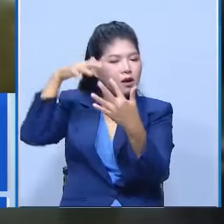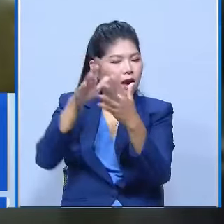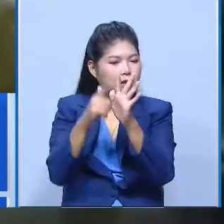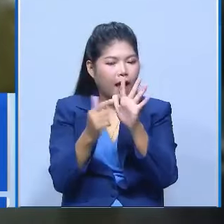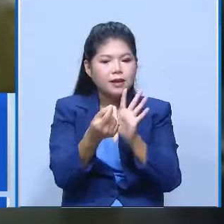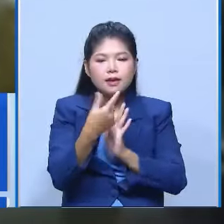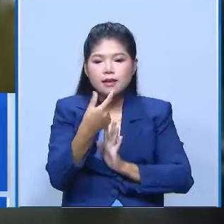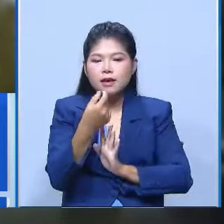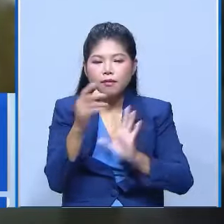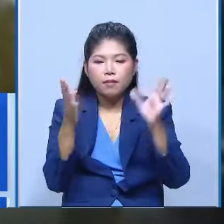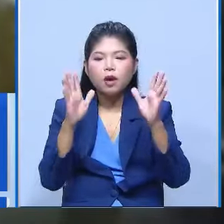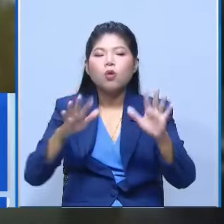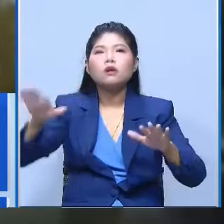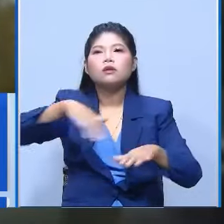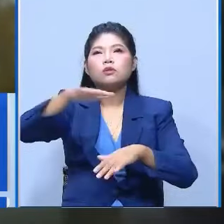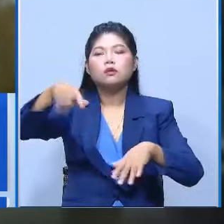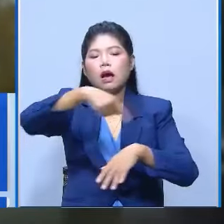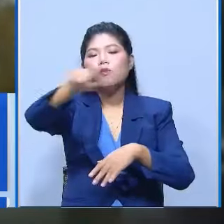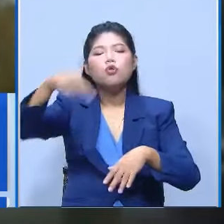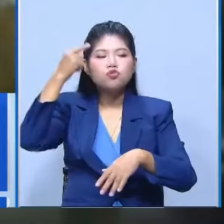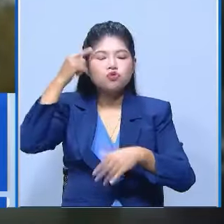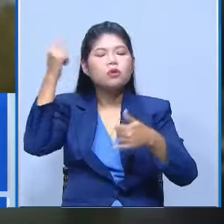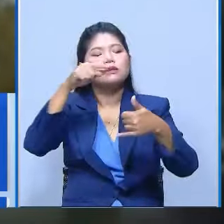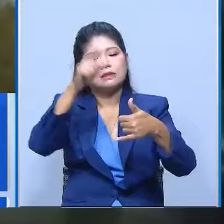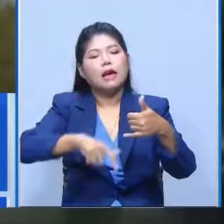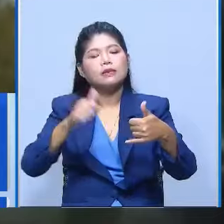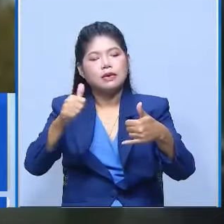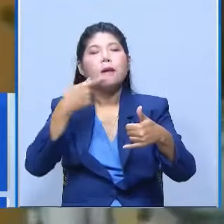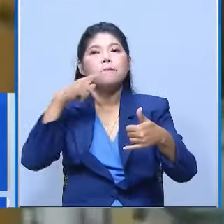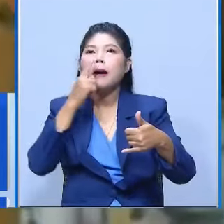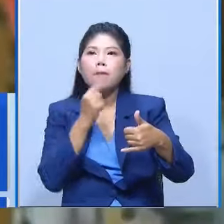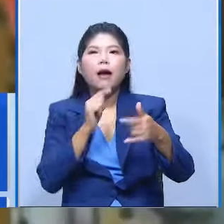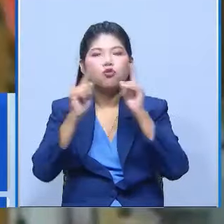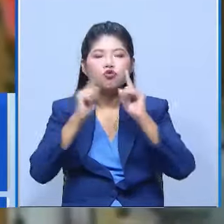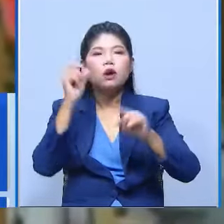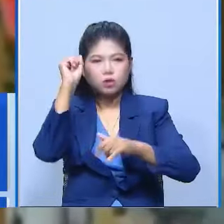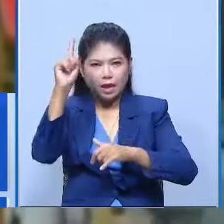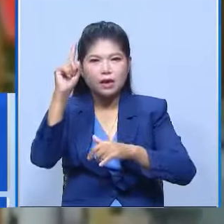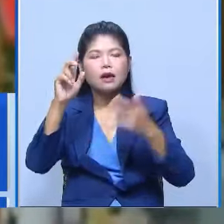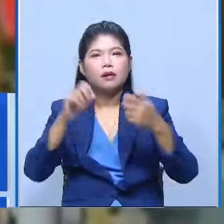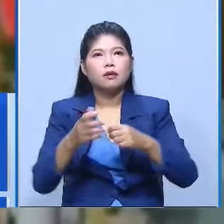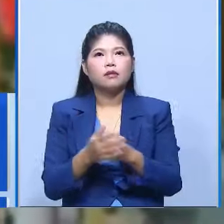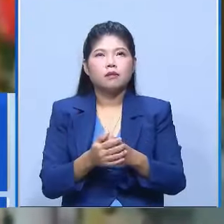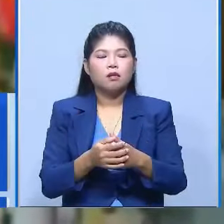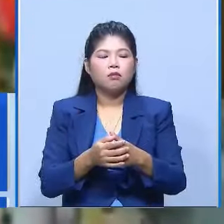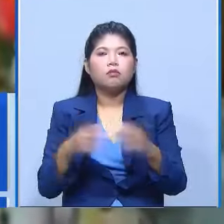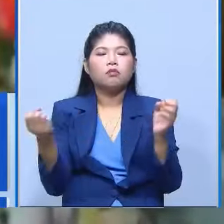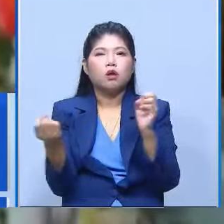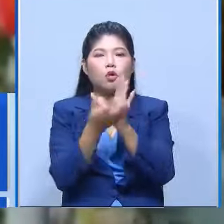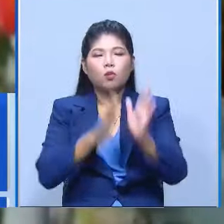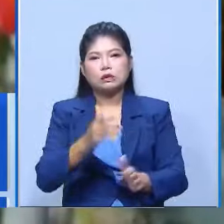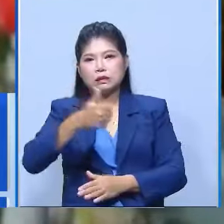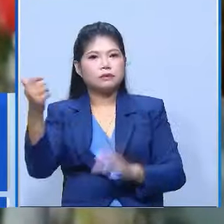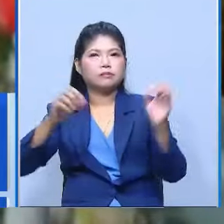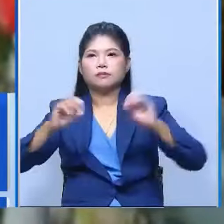คือปกติคนแถวนั้นรู้กันนะคะป้าแดงจิตใจดีค่ะพูดคุยรู้เรื่องไม่เคยทำร้ายใครนะคะฟังเสียงผู้เห็นเห